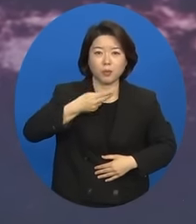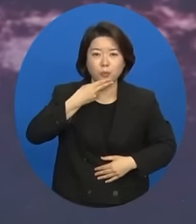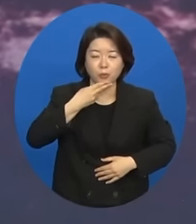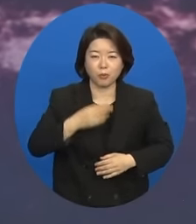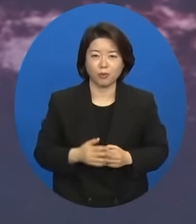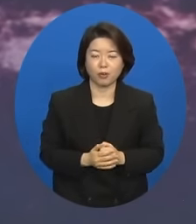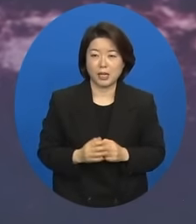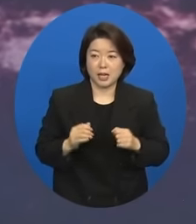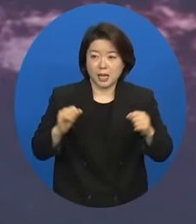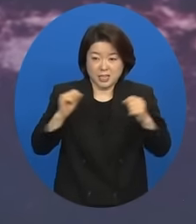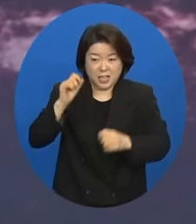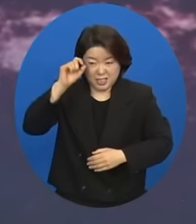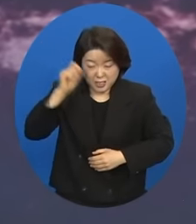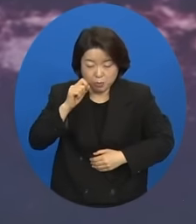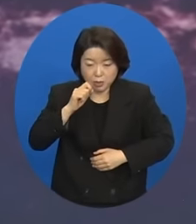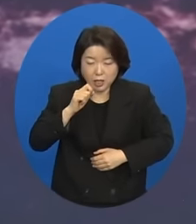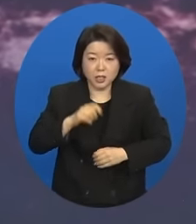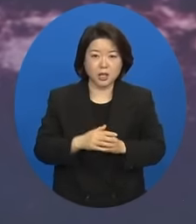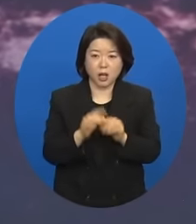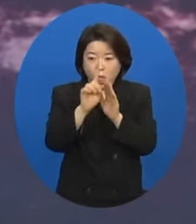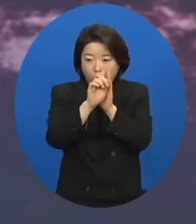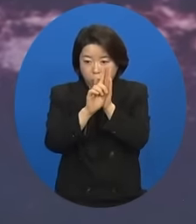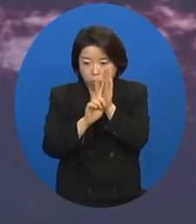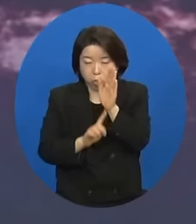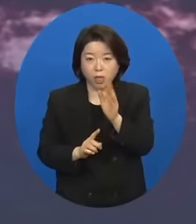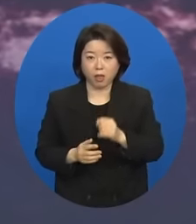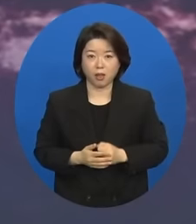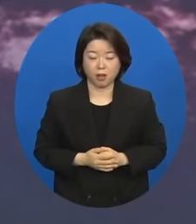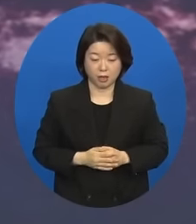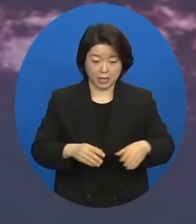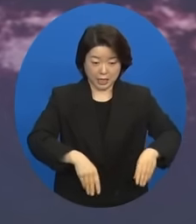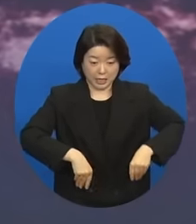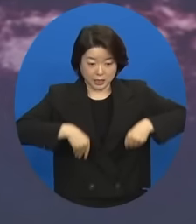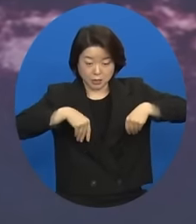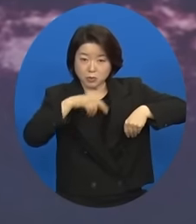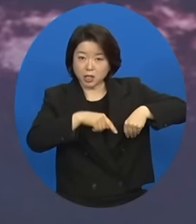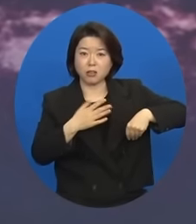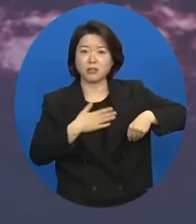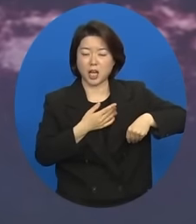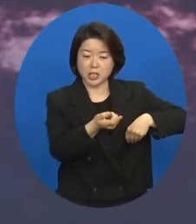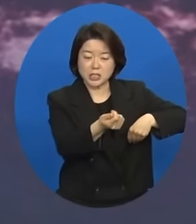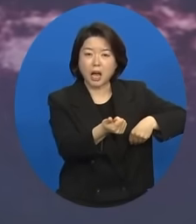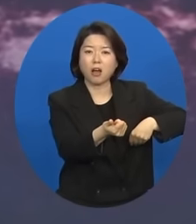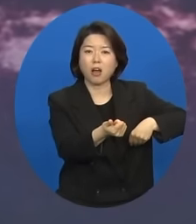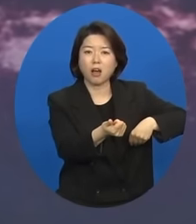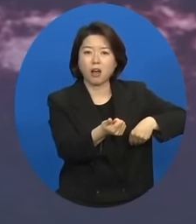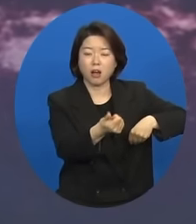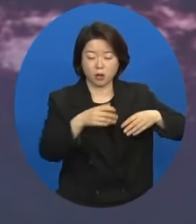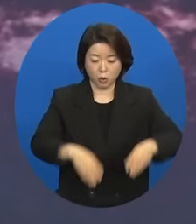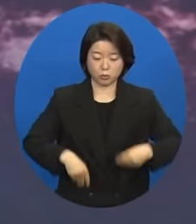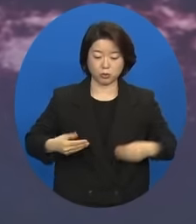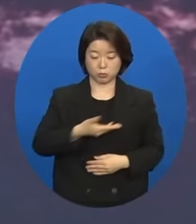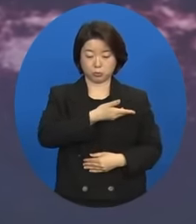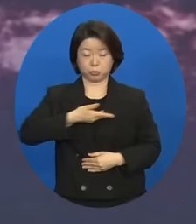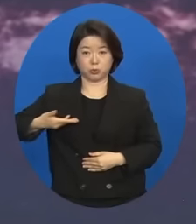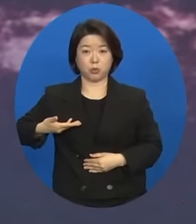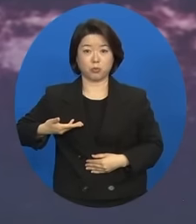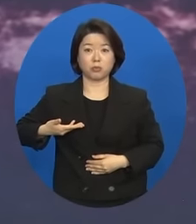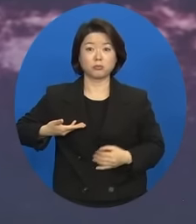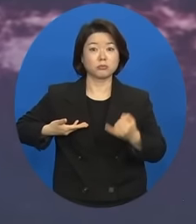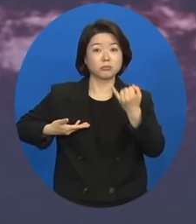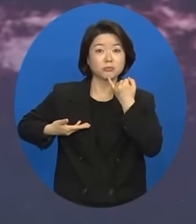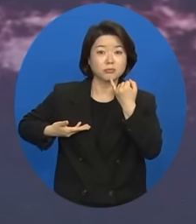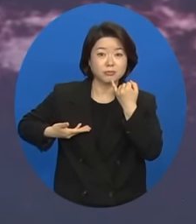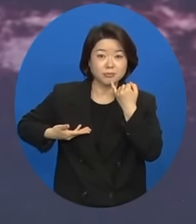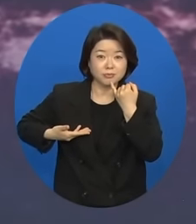시작하는데 이제 사실 제가 침낭을 가져오기 해 좀 작은 걸 가져왔다고 말씀을 드렸어요 덮으니까 여기까지는 와요이 정도면 괜찮죠